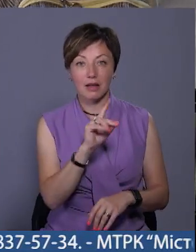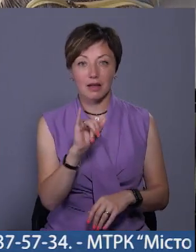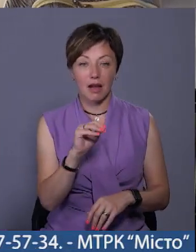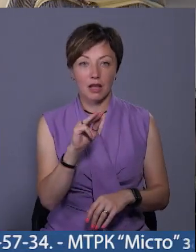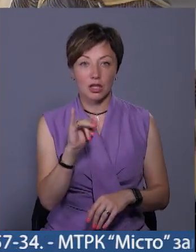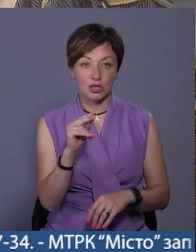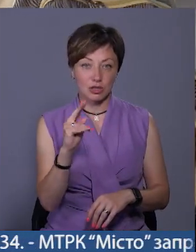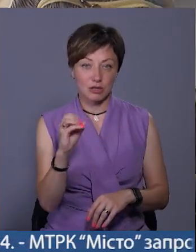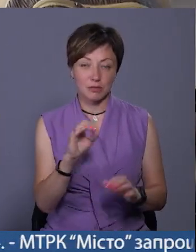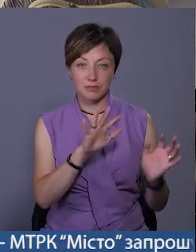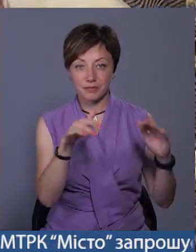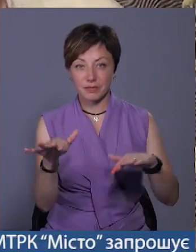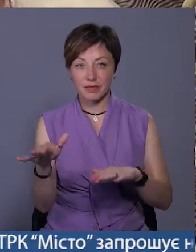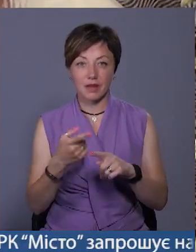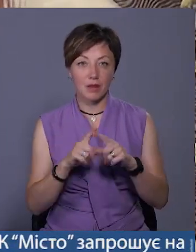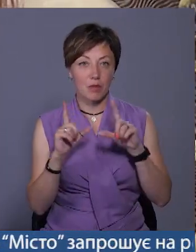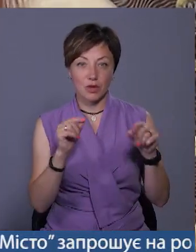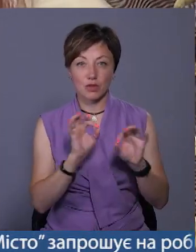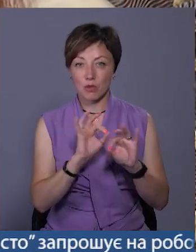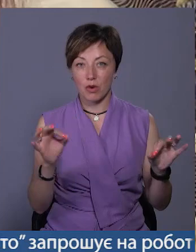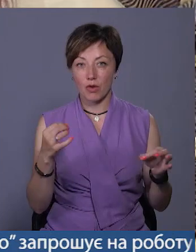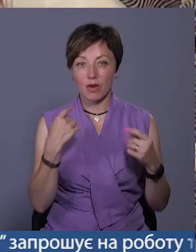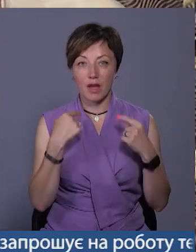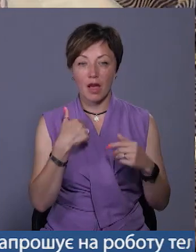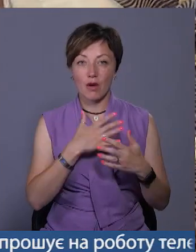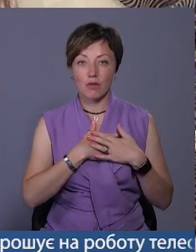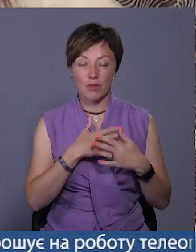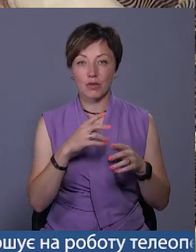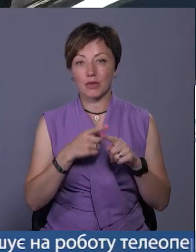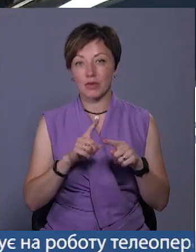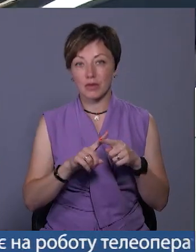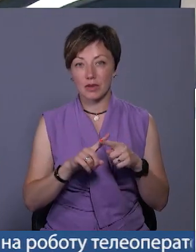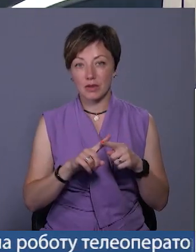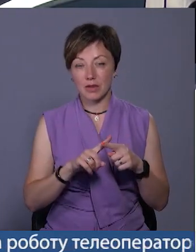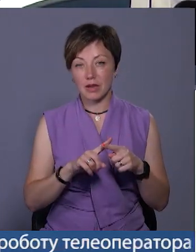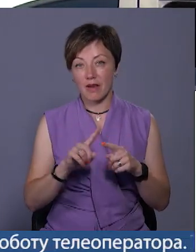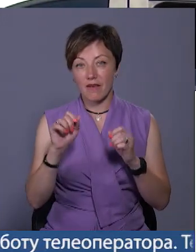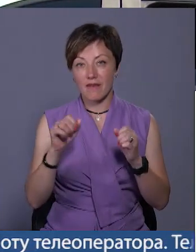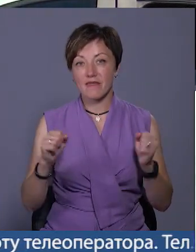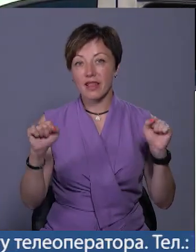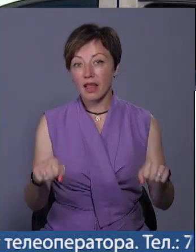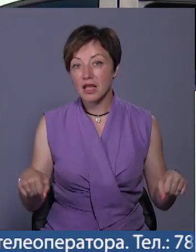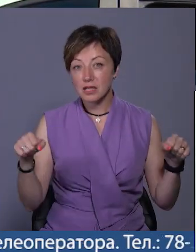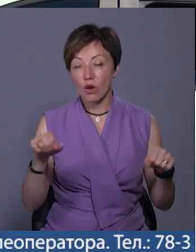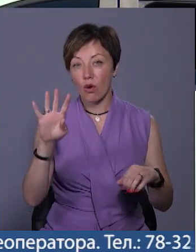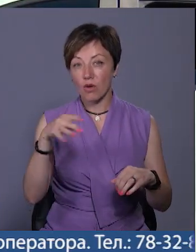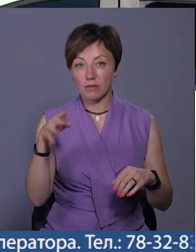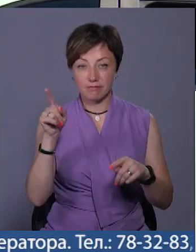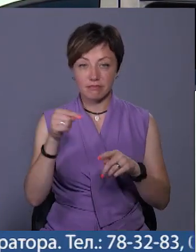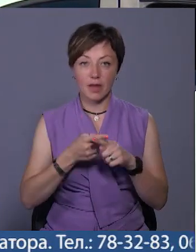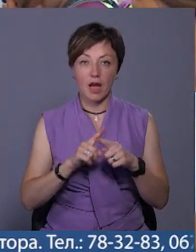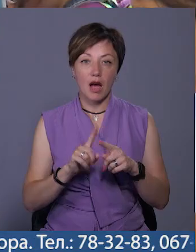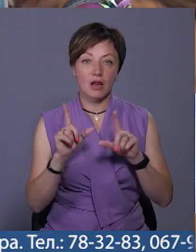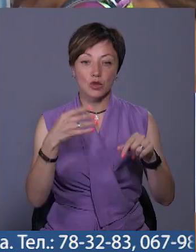відчуття поїздки суперові. Я люблю як саму країну Хорватію, її націю. У мандрівку до Хорватії вирушають 40